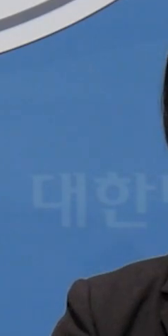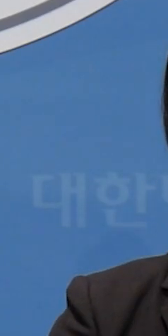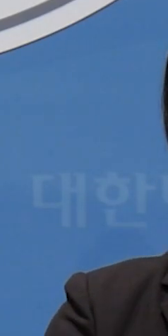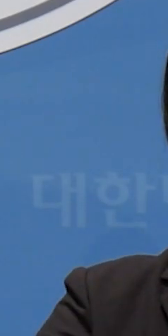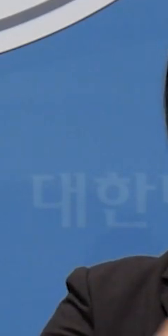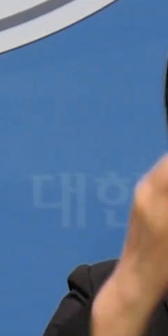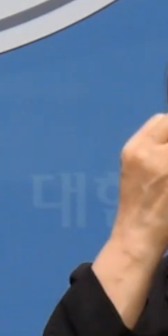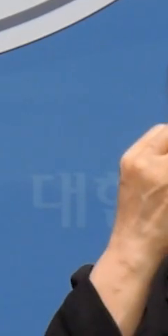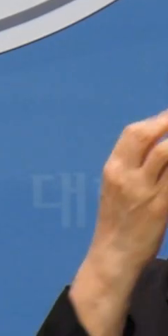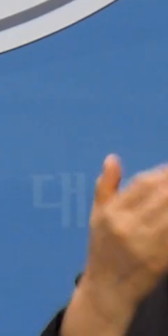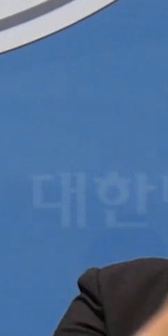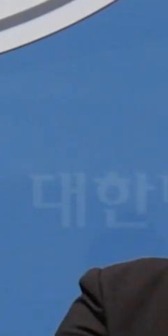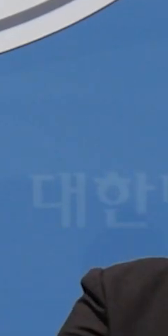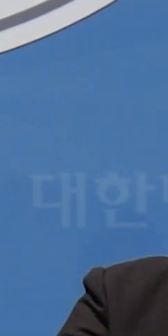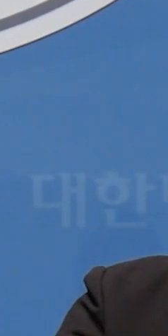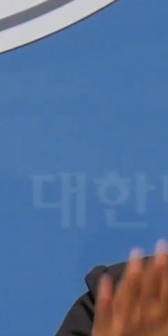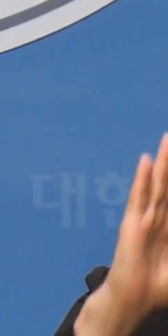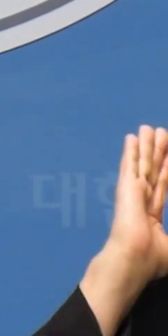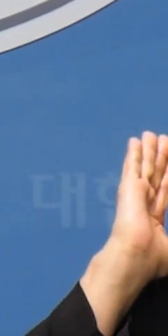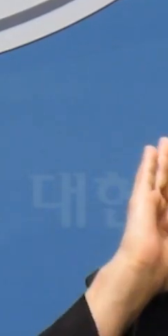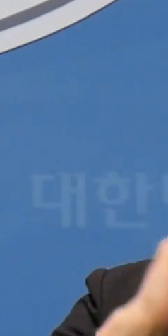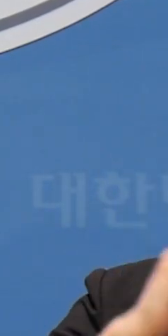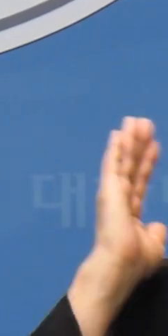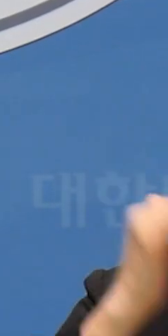정치를 새롭게, 의정부를 힘있게,